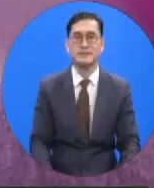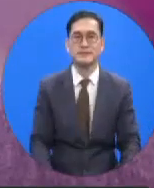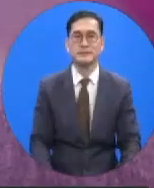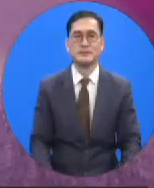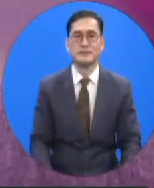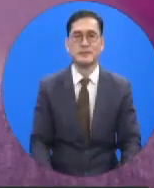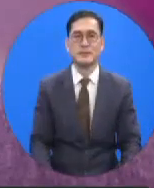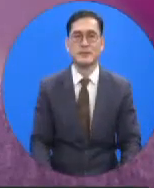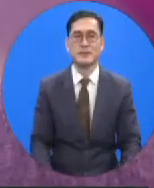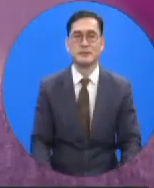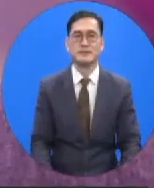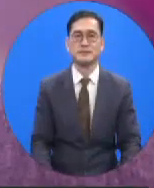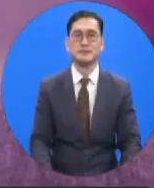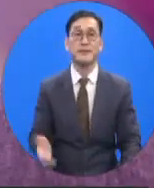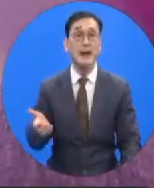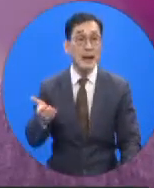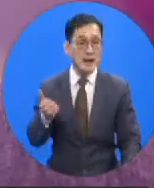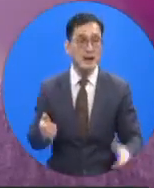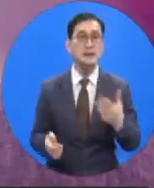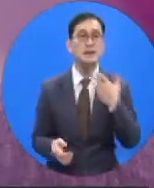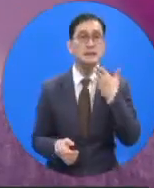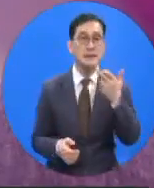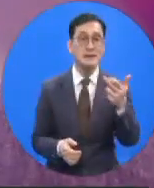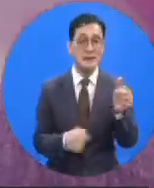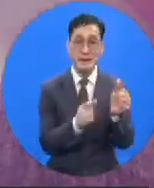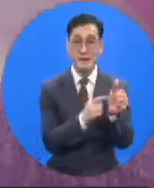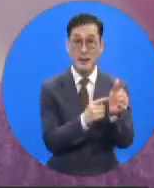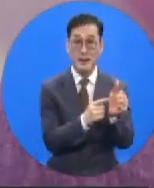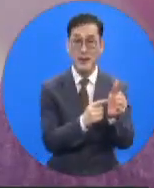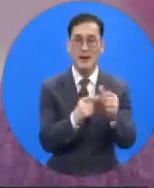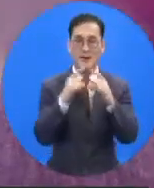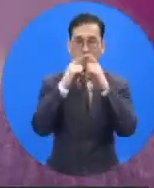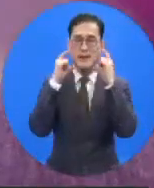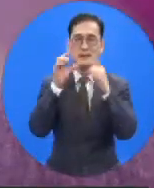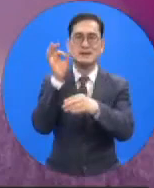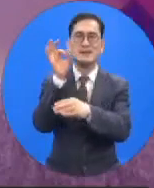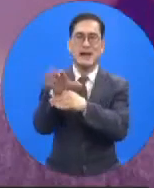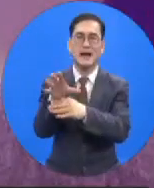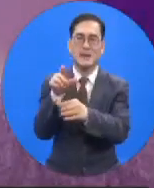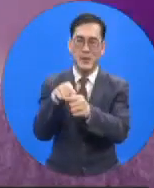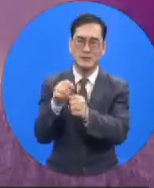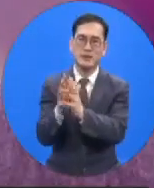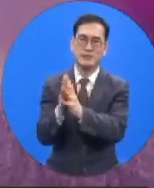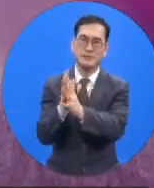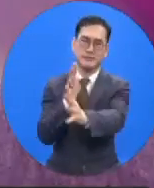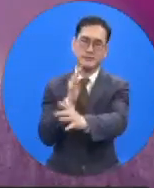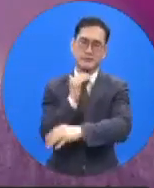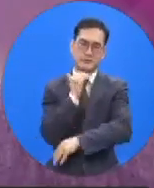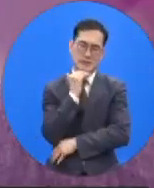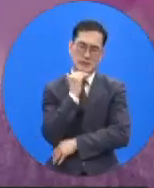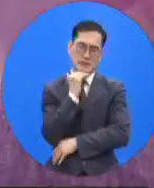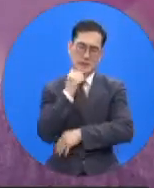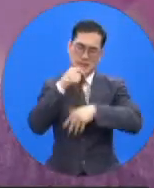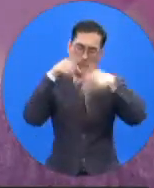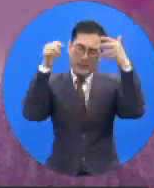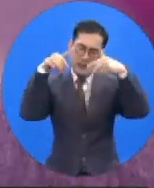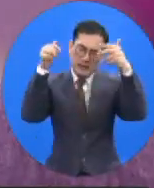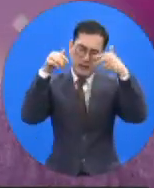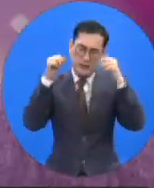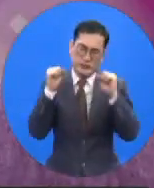17 세 남학생은 마스크를 사려고 마스크가 없어서 키우는 데 1시간 가량